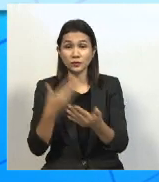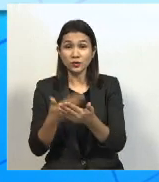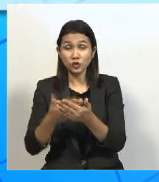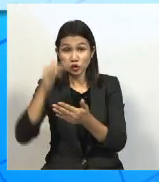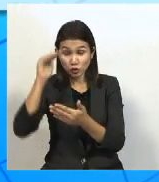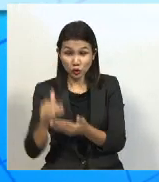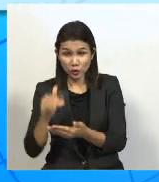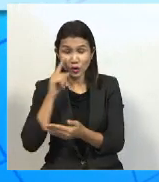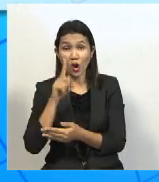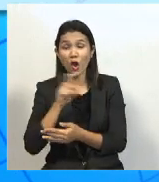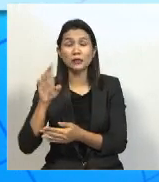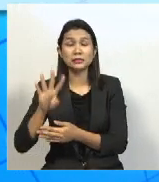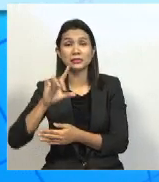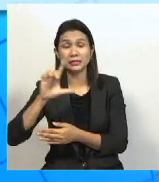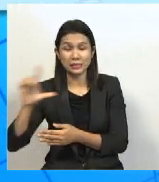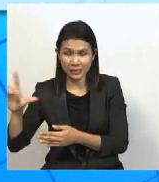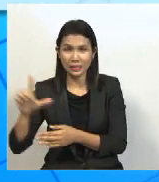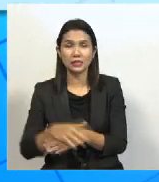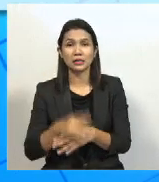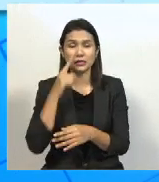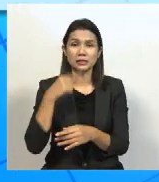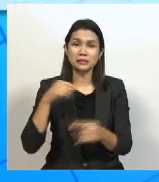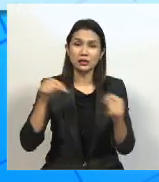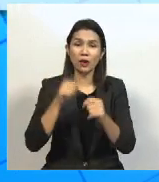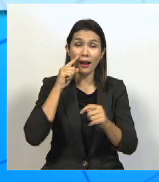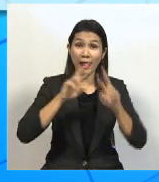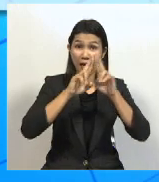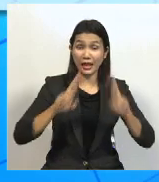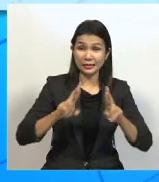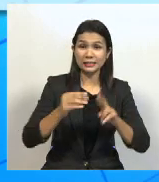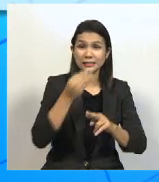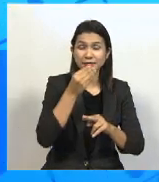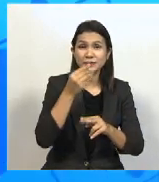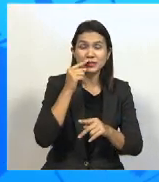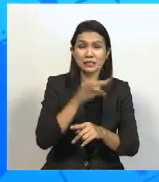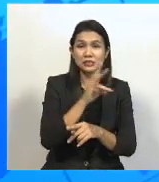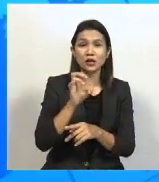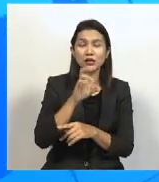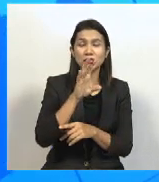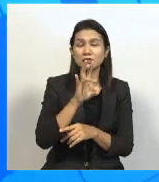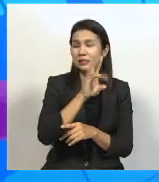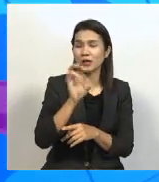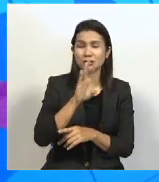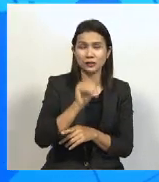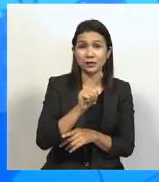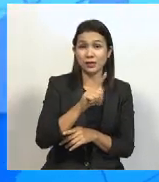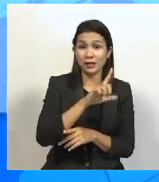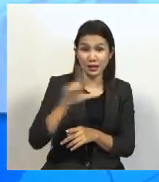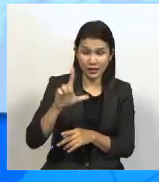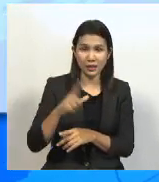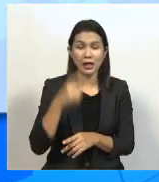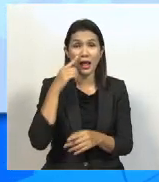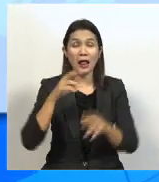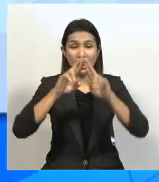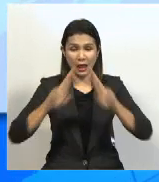ลดนะครับจำนวน104ล้านบาทแบ่งเป็นการใช้จ่ายในร้านชิมจำนวน741ล้าน2แสนบาทร้านช็อป